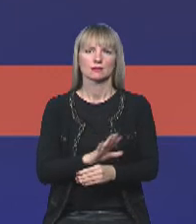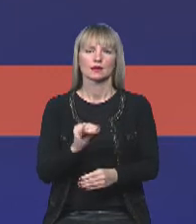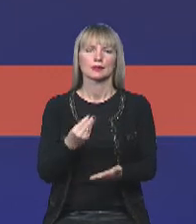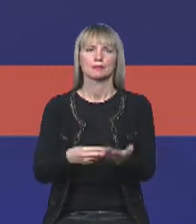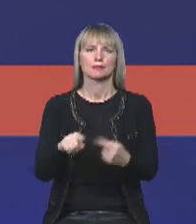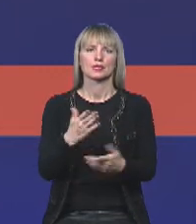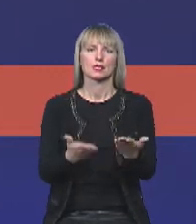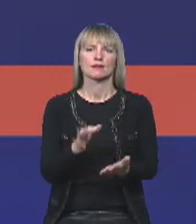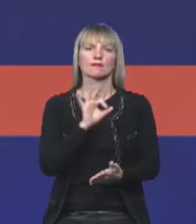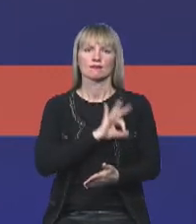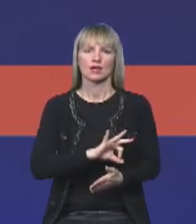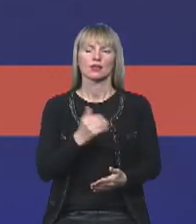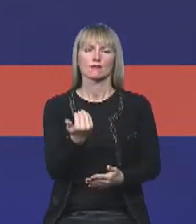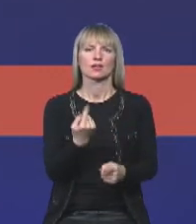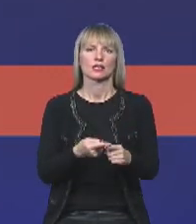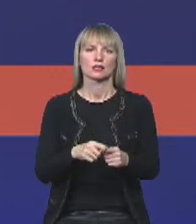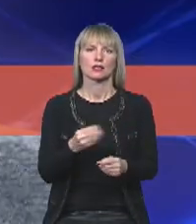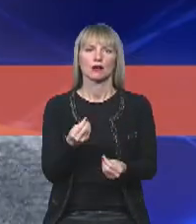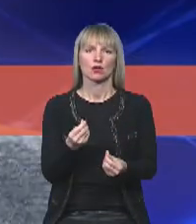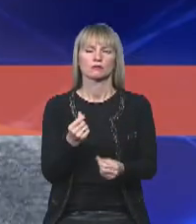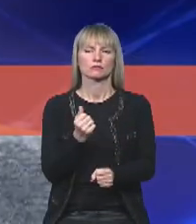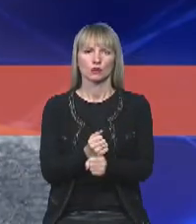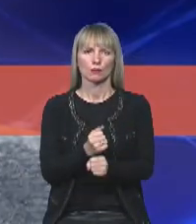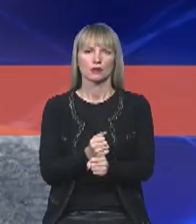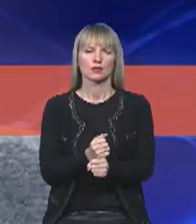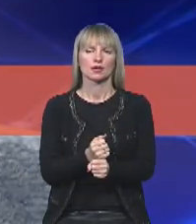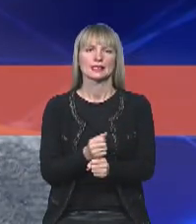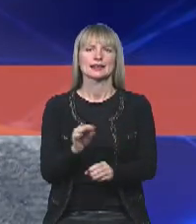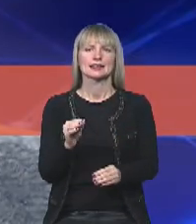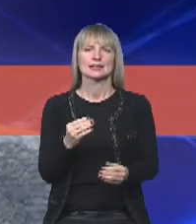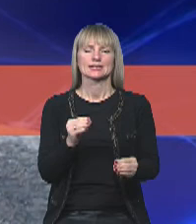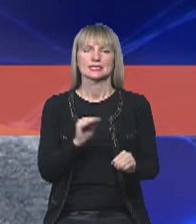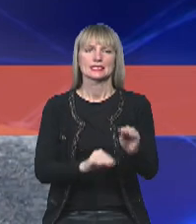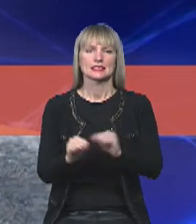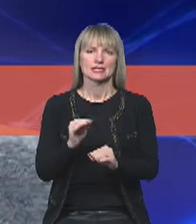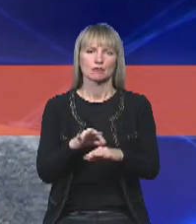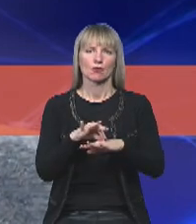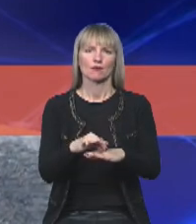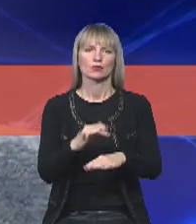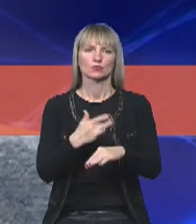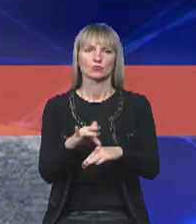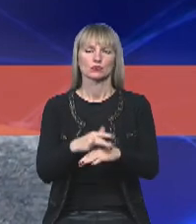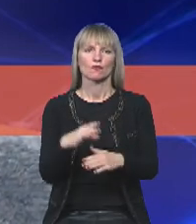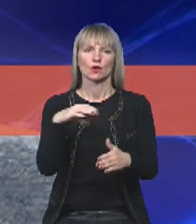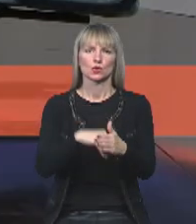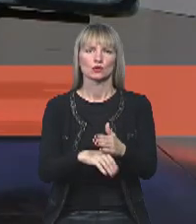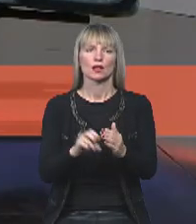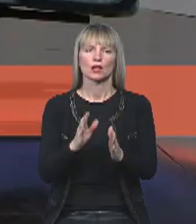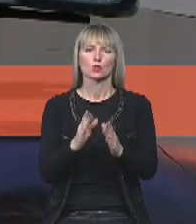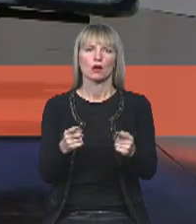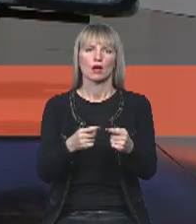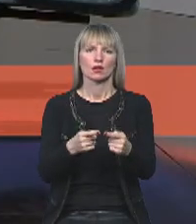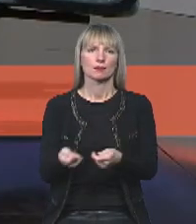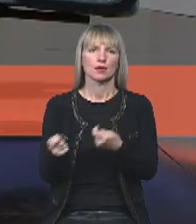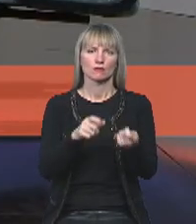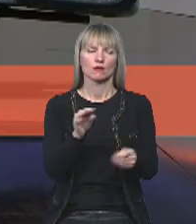бізнес, якщо йому вигідно, він це робить. Система поводження із відходами, вона включає не, як ви сказали, орендатор і перевозчик, а